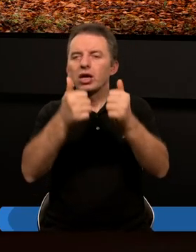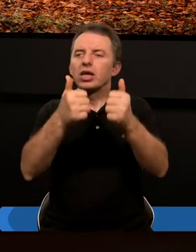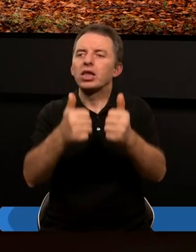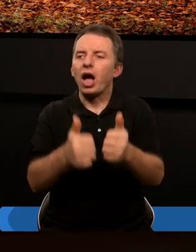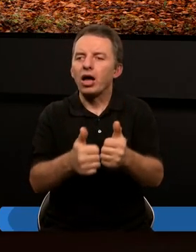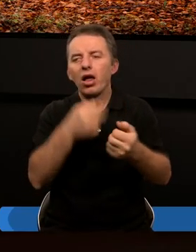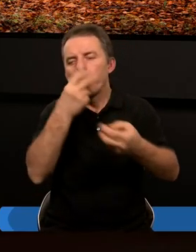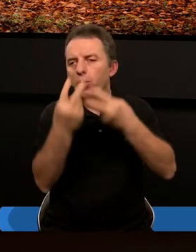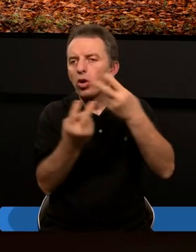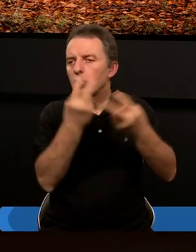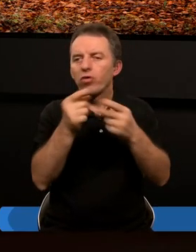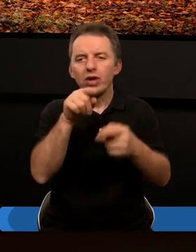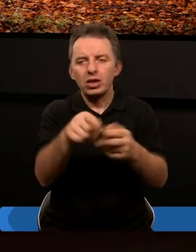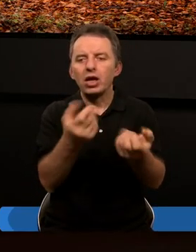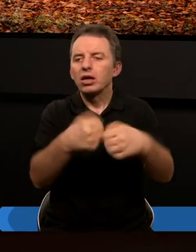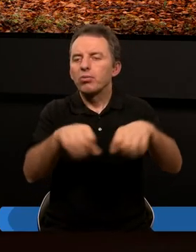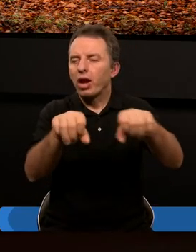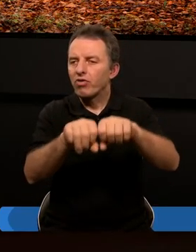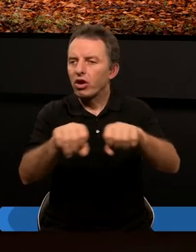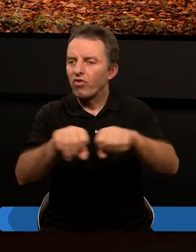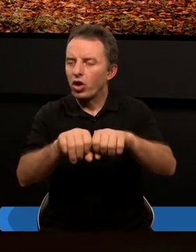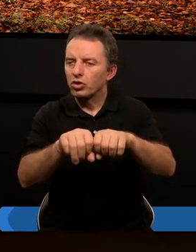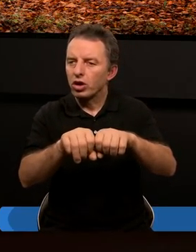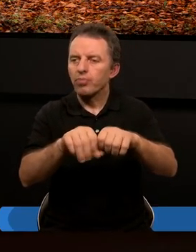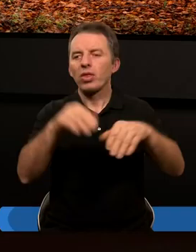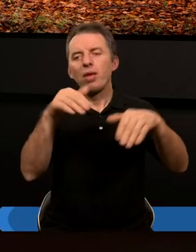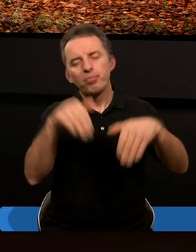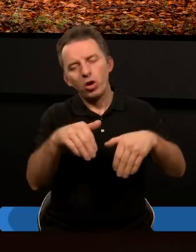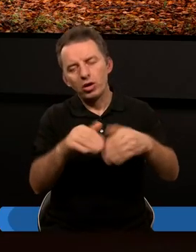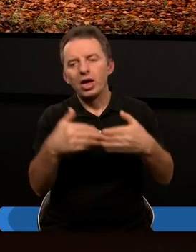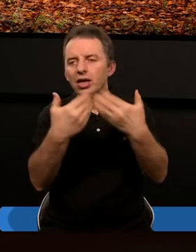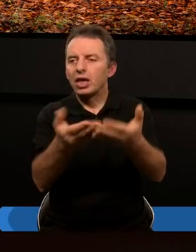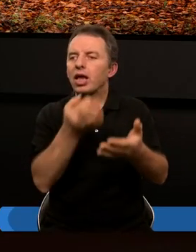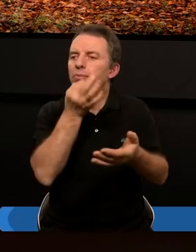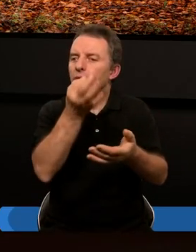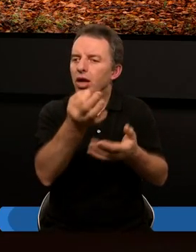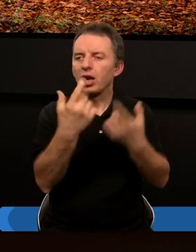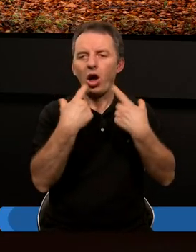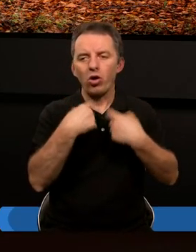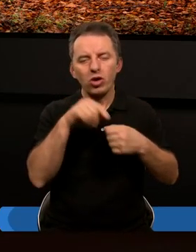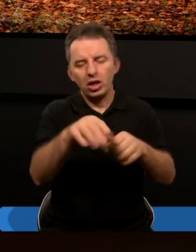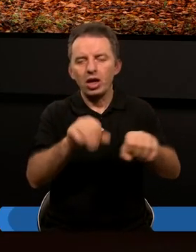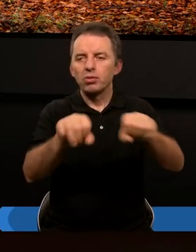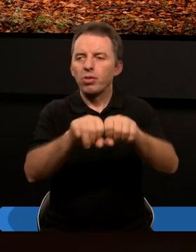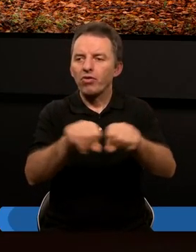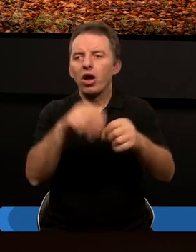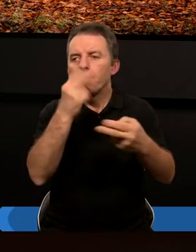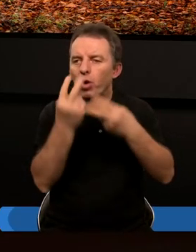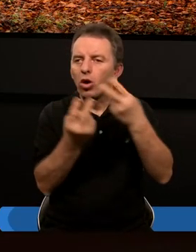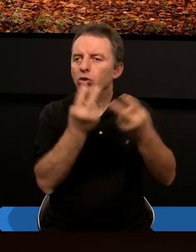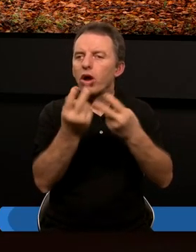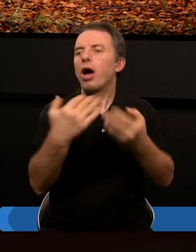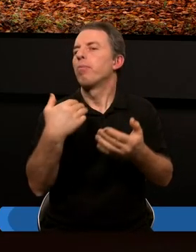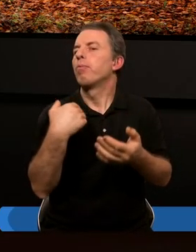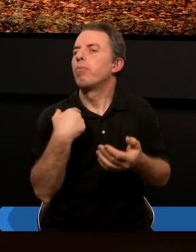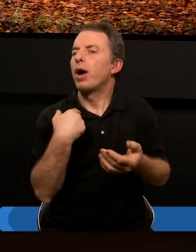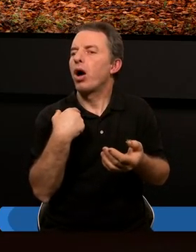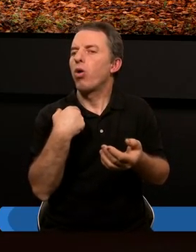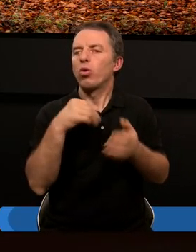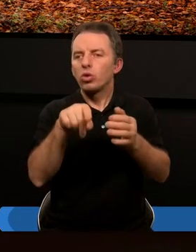poszukiwania tej sprawiedliwości. I możemy sobie zadać pytanie, czy jako człowiek, który tej sprawiedliwości poszukiwał był